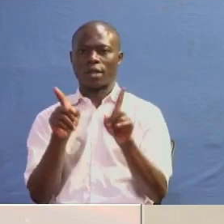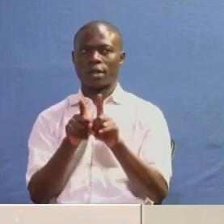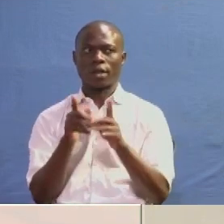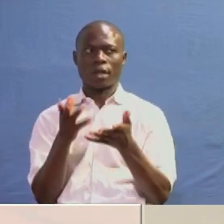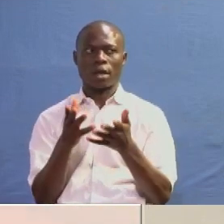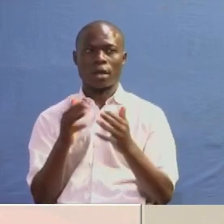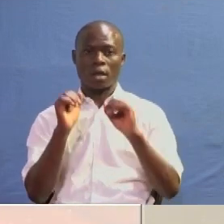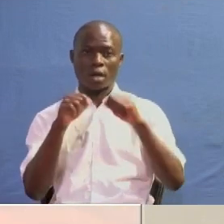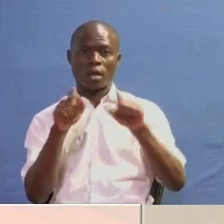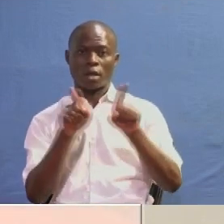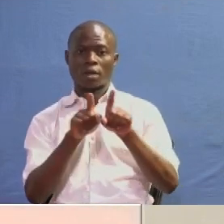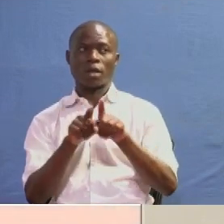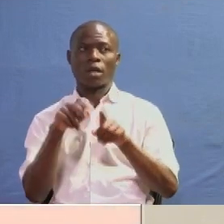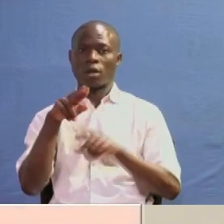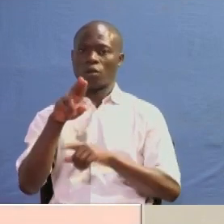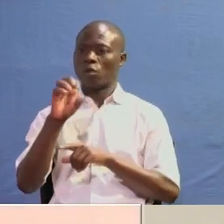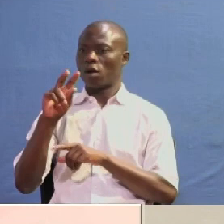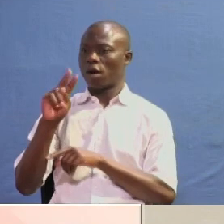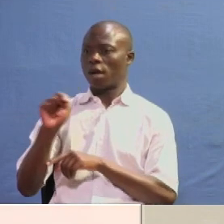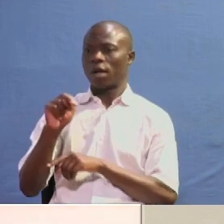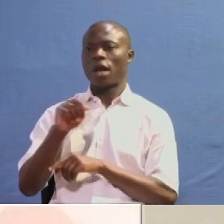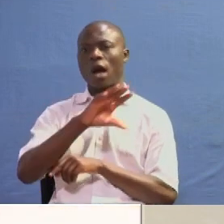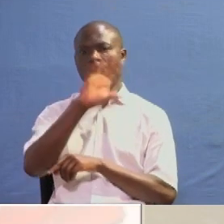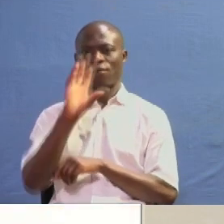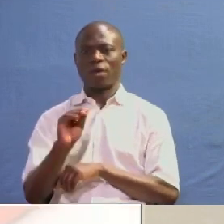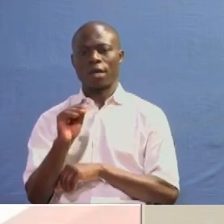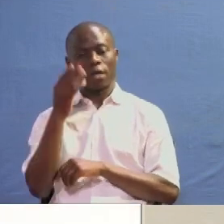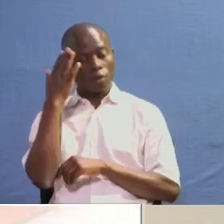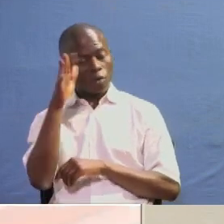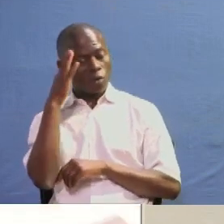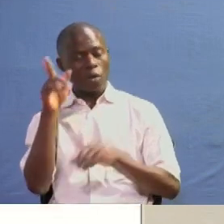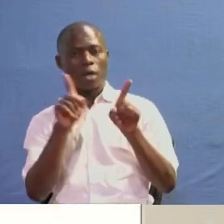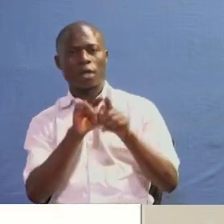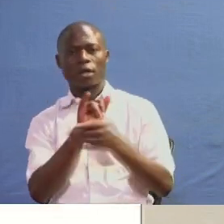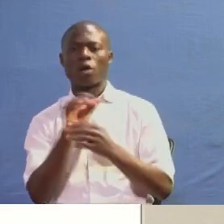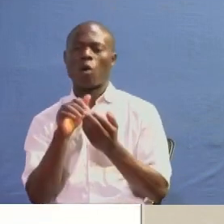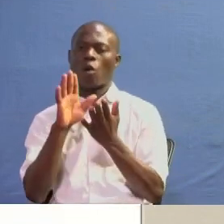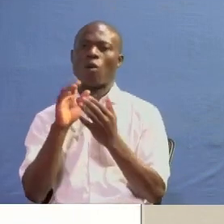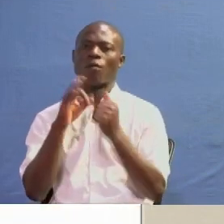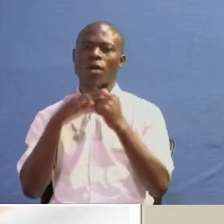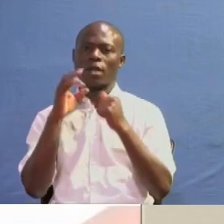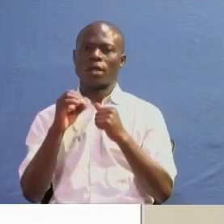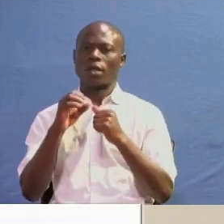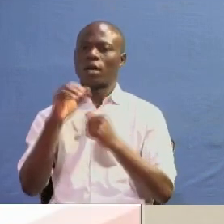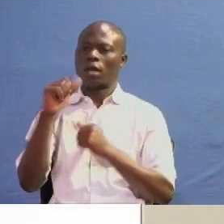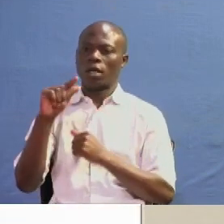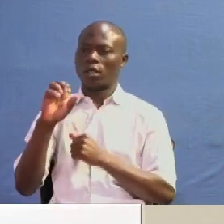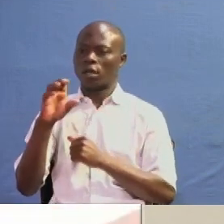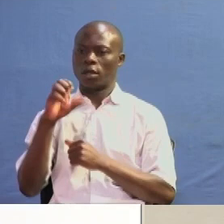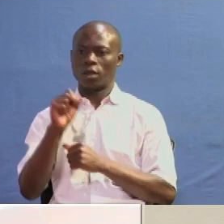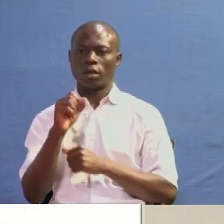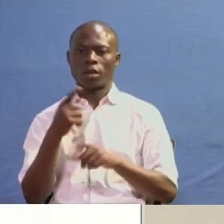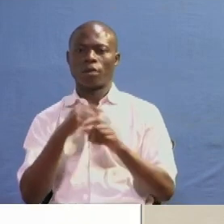Habitat, and the UN headquarters in Africa, UNON, together with over 80 agencies and